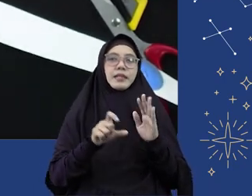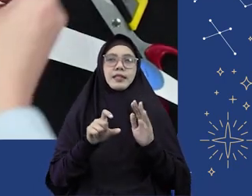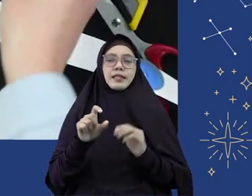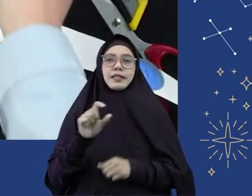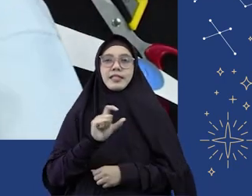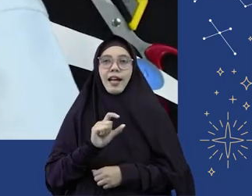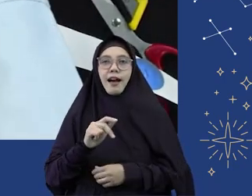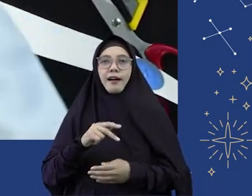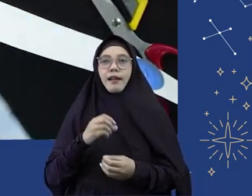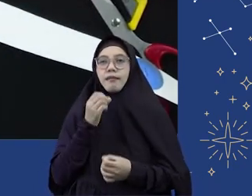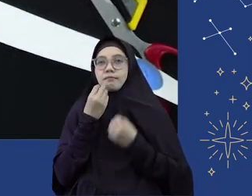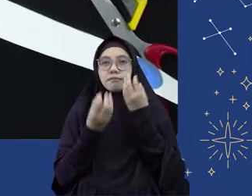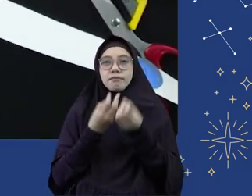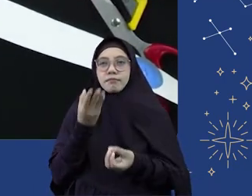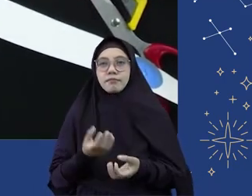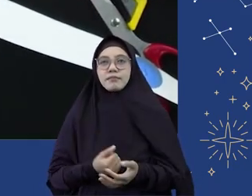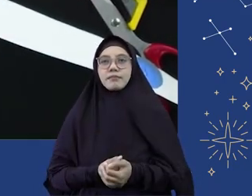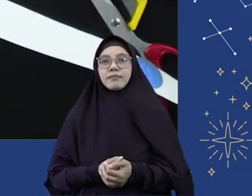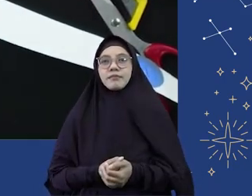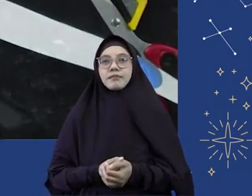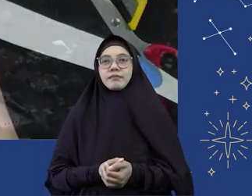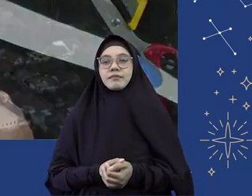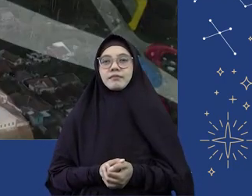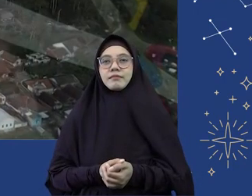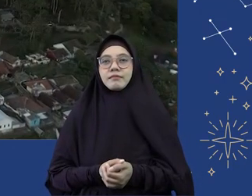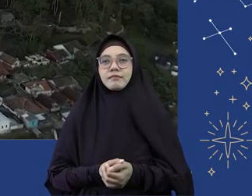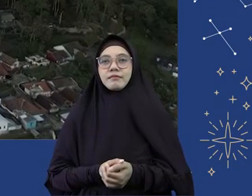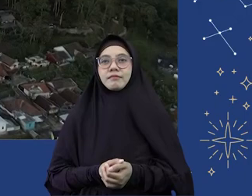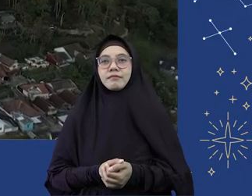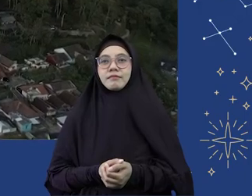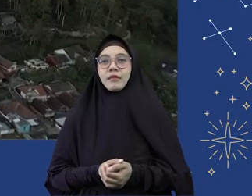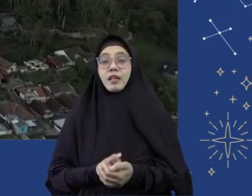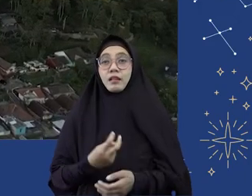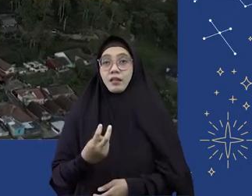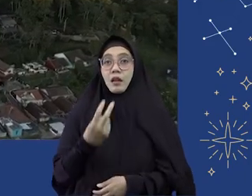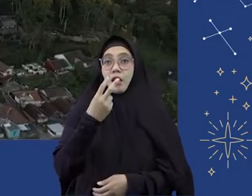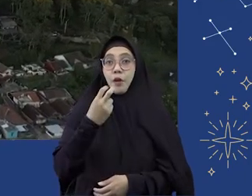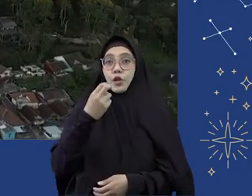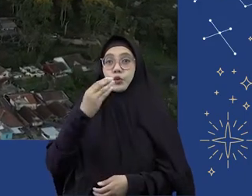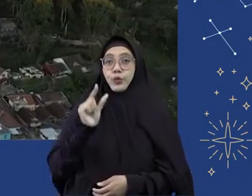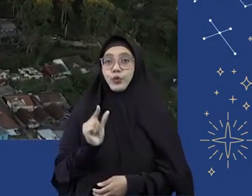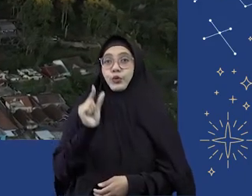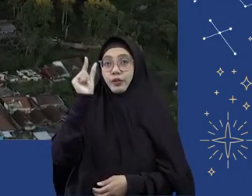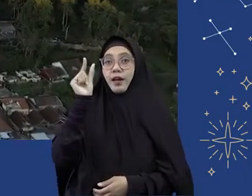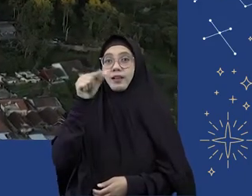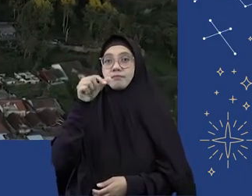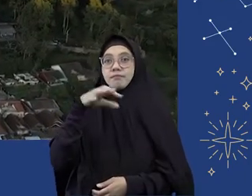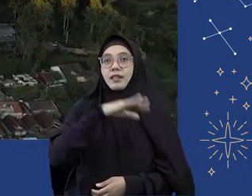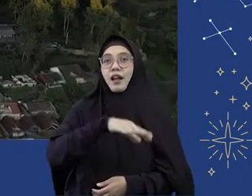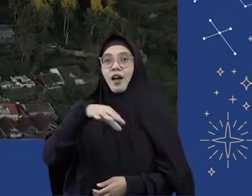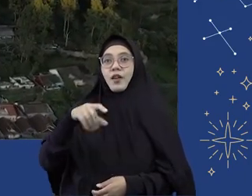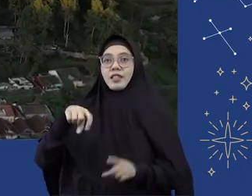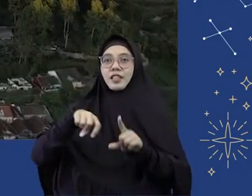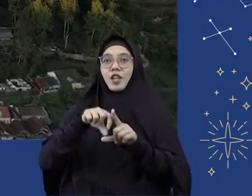dilakukan dalam memperkaya substansi dan meningkatkan efikasi Bandung Utara secara ekologis merupakan kawasan konservasi